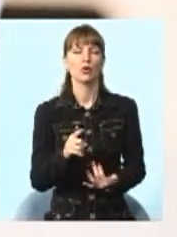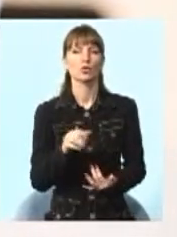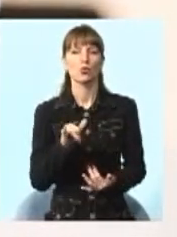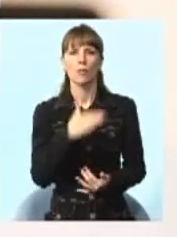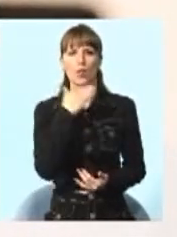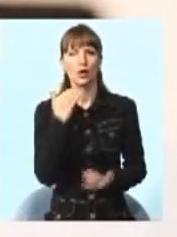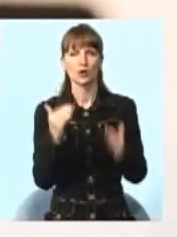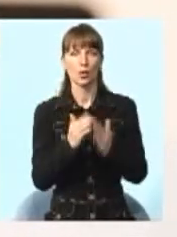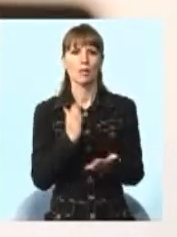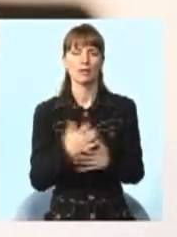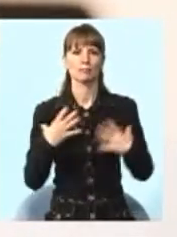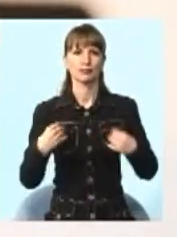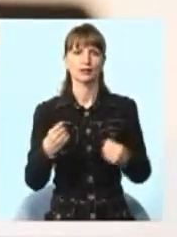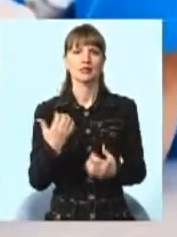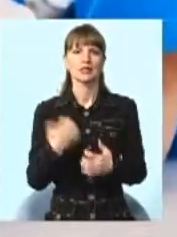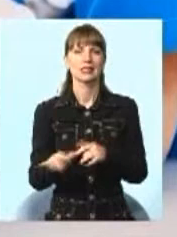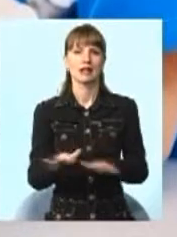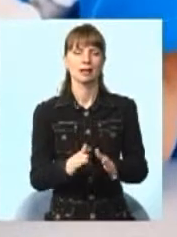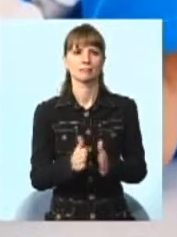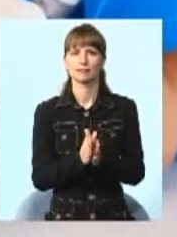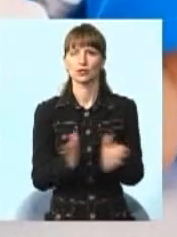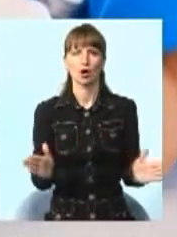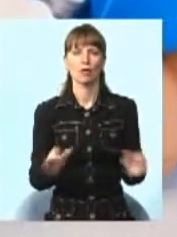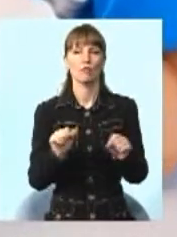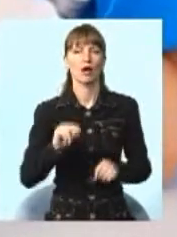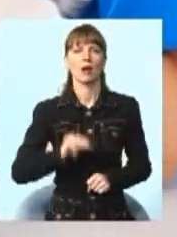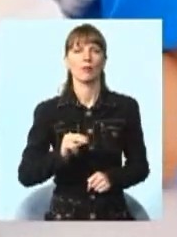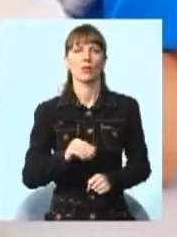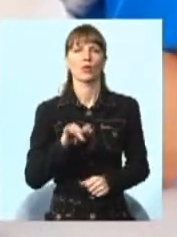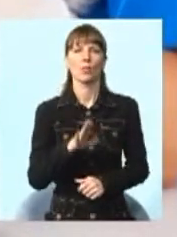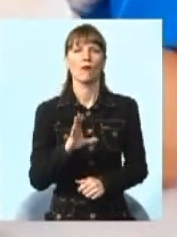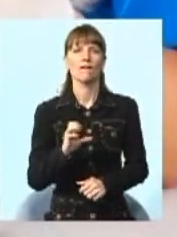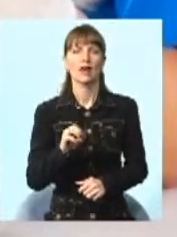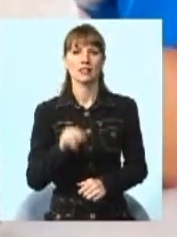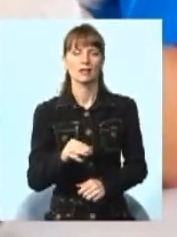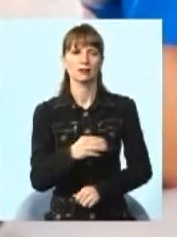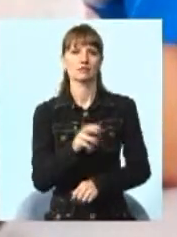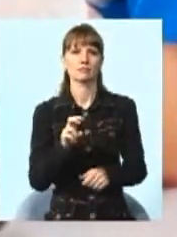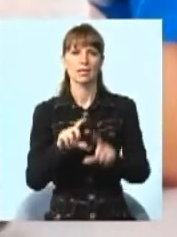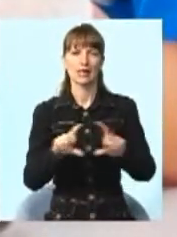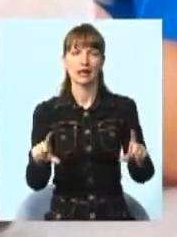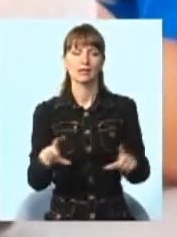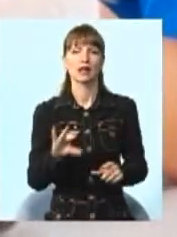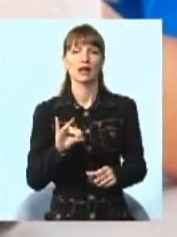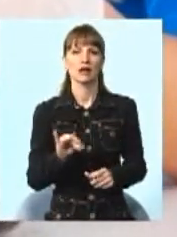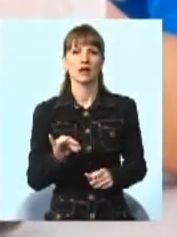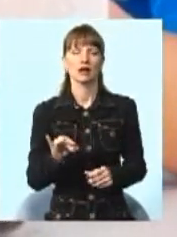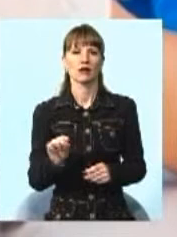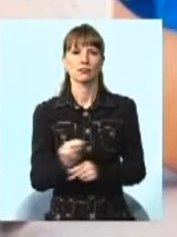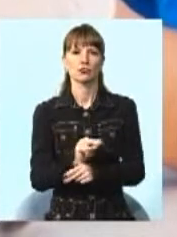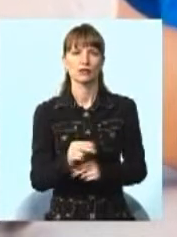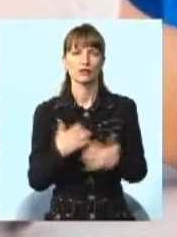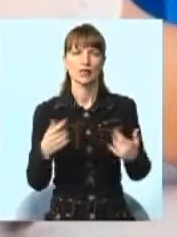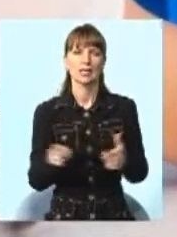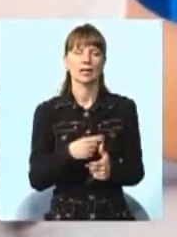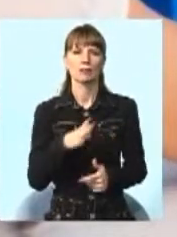пухнастик. Сфера діяльності ветеринарів широка. Вони можуть працювати у ветеринарних клініках та обслуговувати тваринок, або перебувати